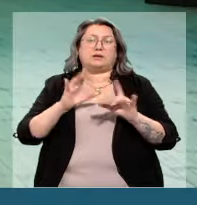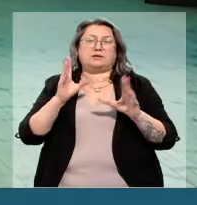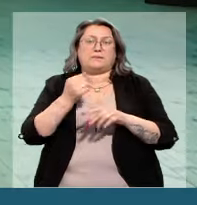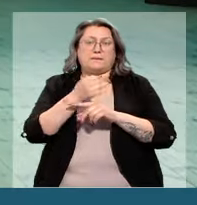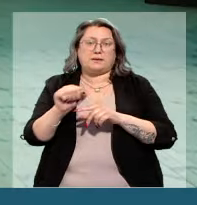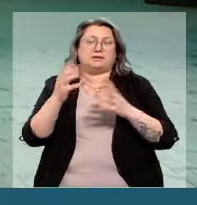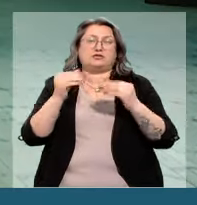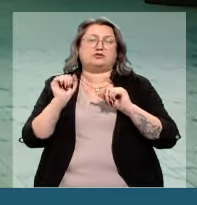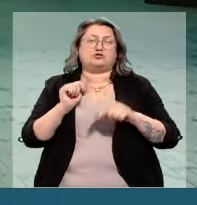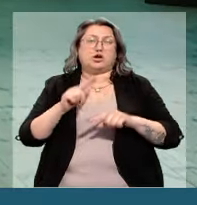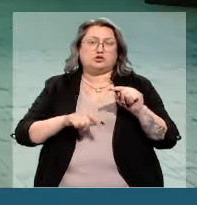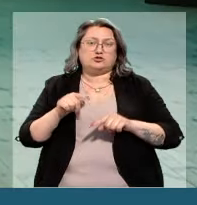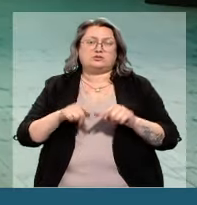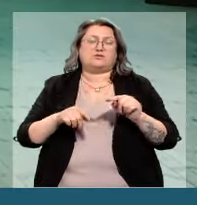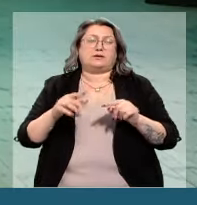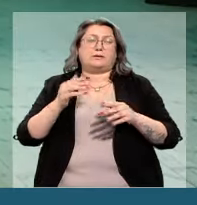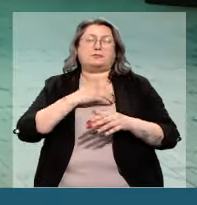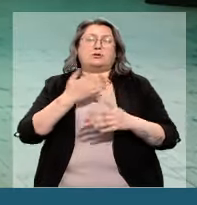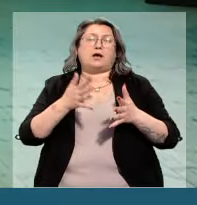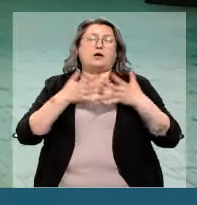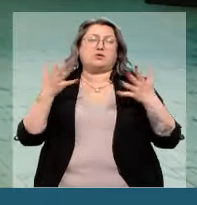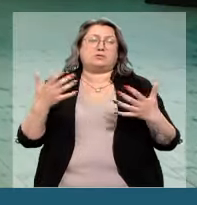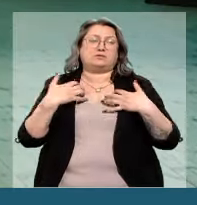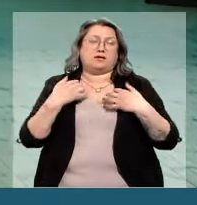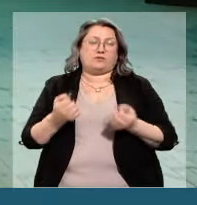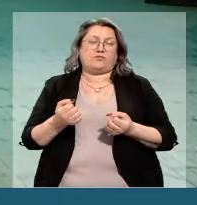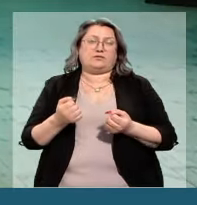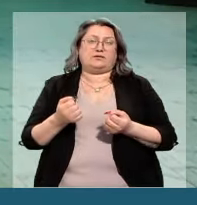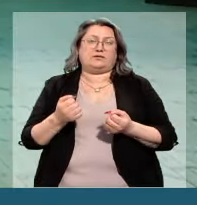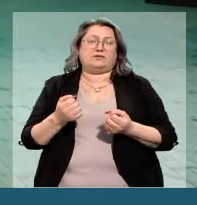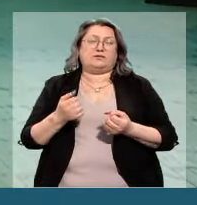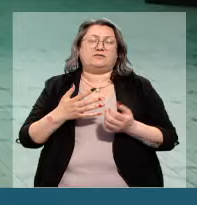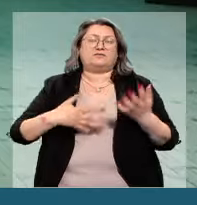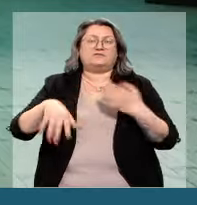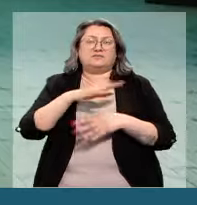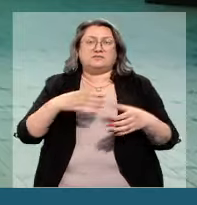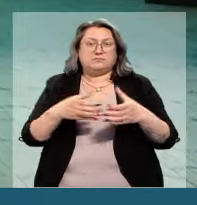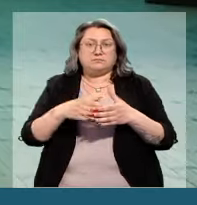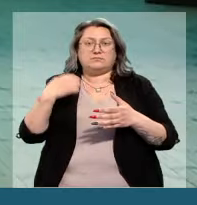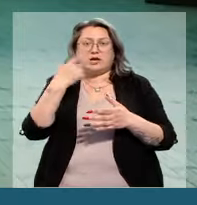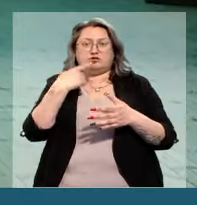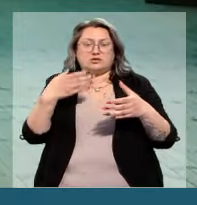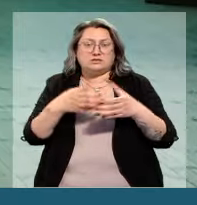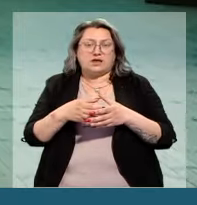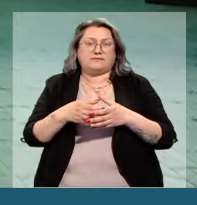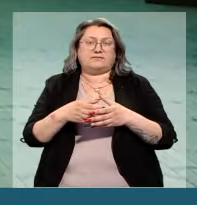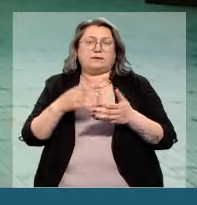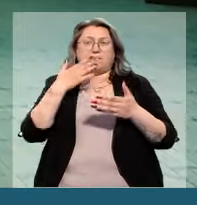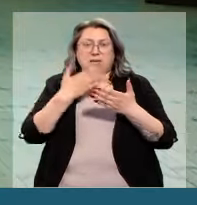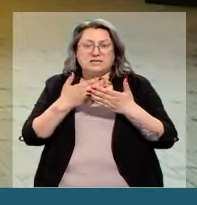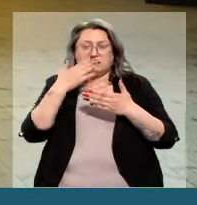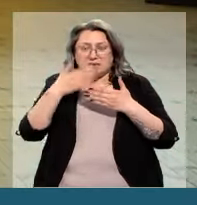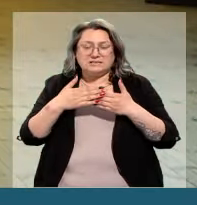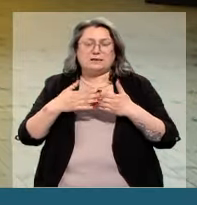Днем Победы, с Днем Защитника Отечества. Пожелать огромного здоровья всему составу, личному составу, близким,